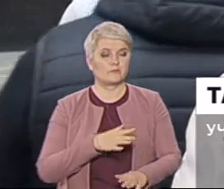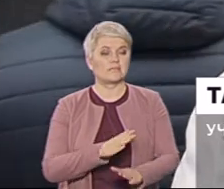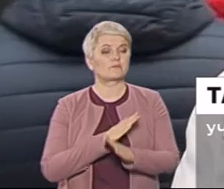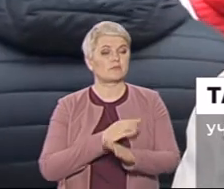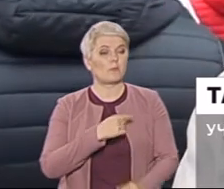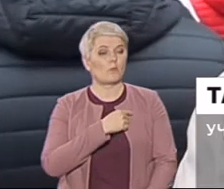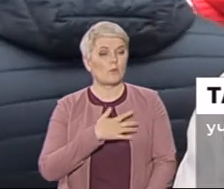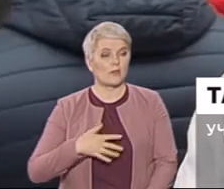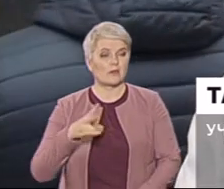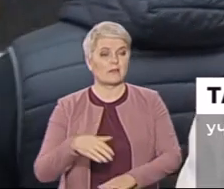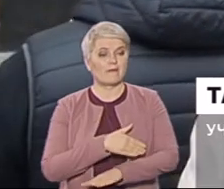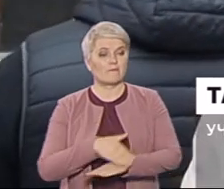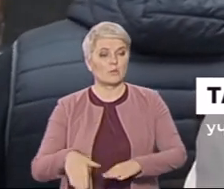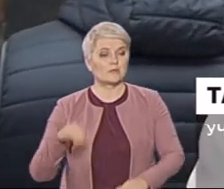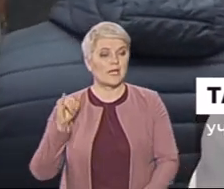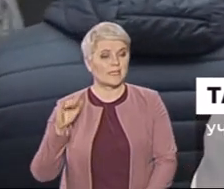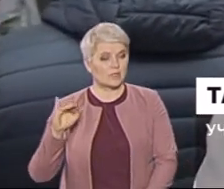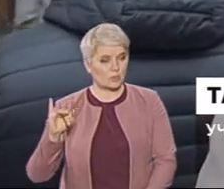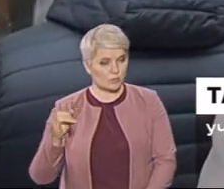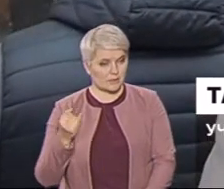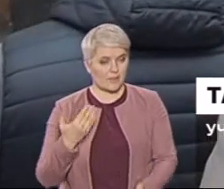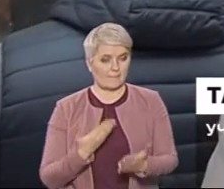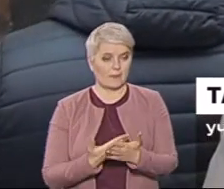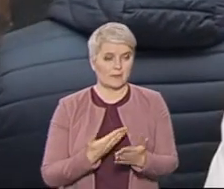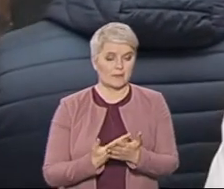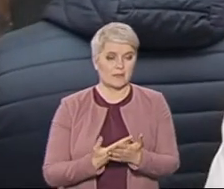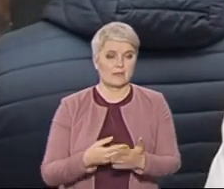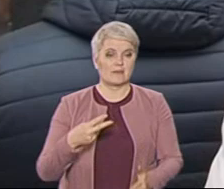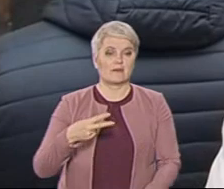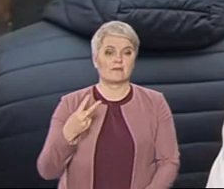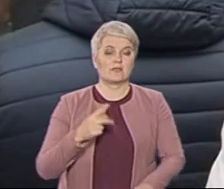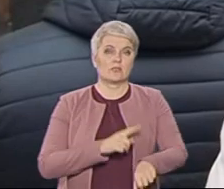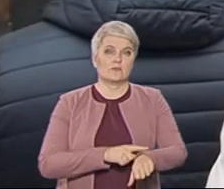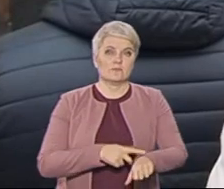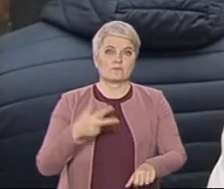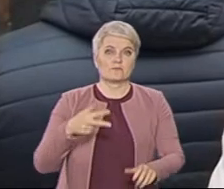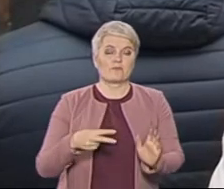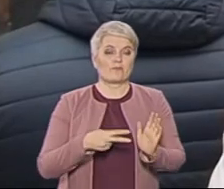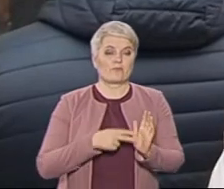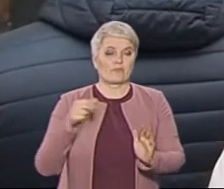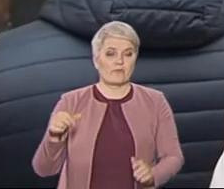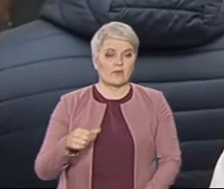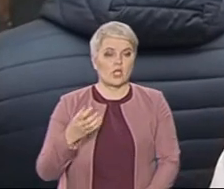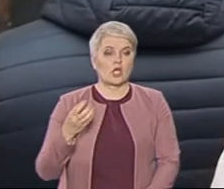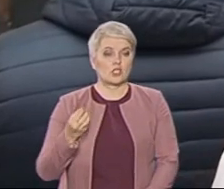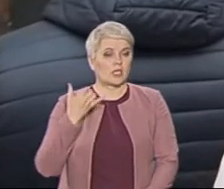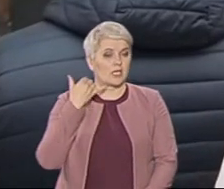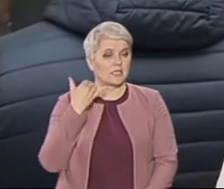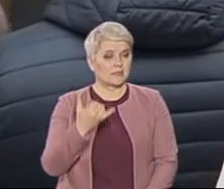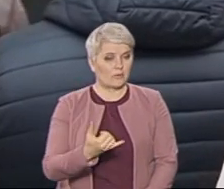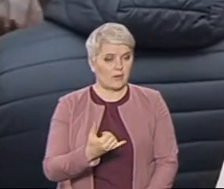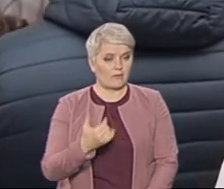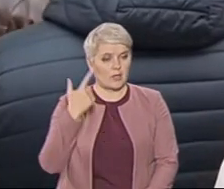смертельно поранений на вулиці Інститутській, десь приблизно в 22 години 37 хвилин він ще